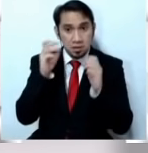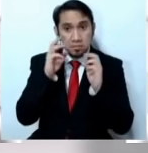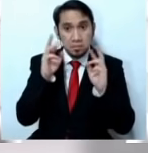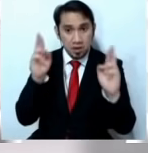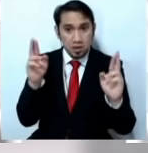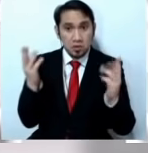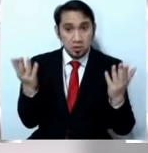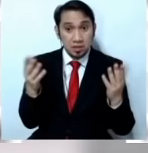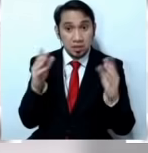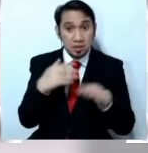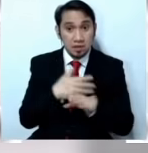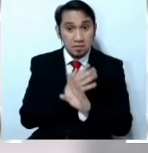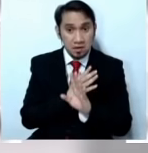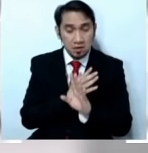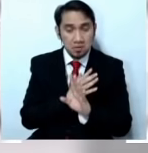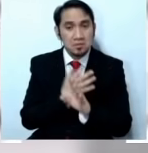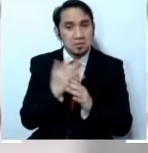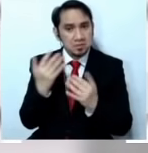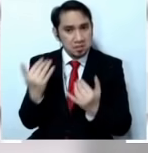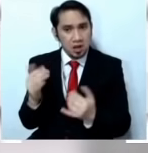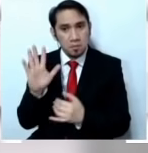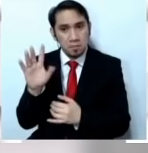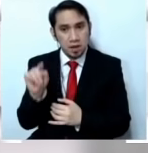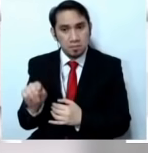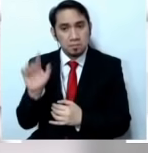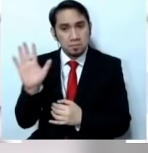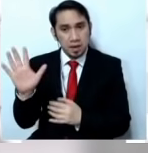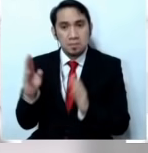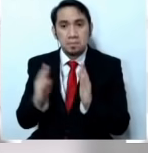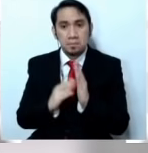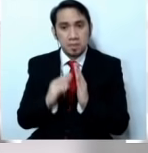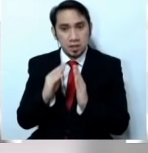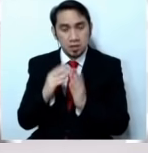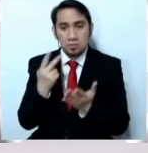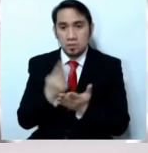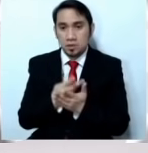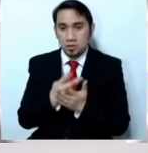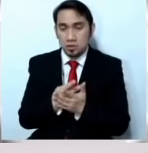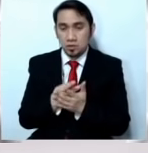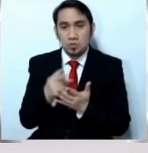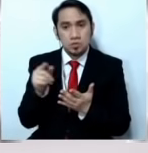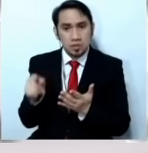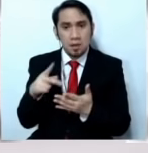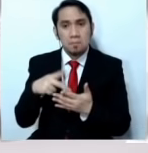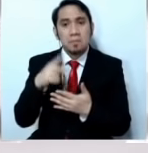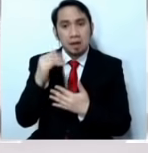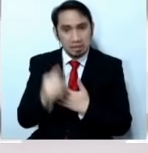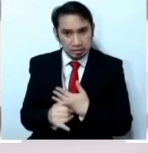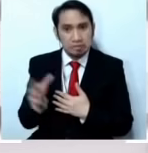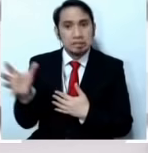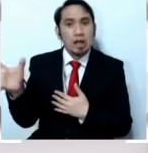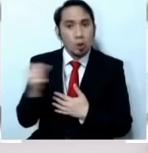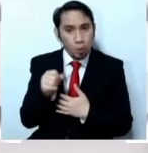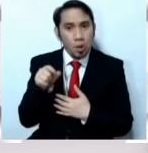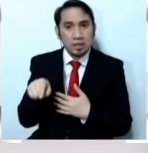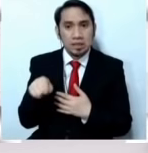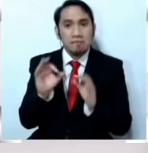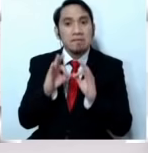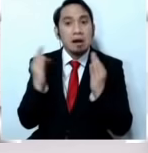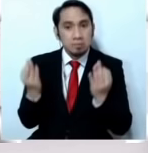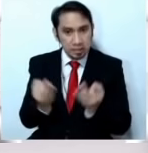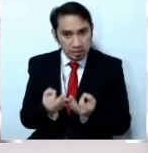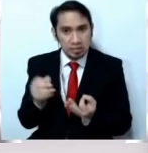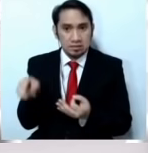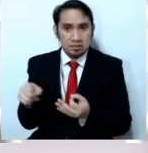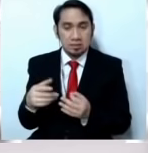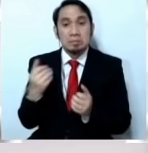City, habang 5.1 billion pesos worth of projects naman ang nakuha ng pamilya ni Bongo nung unang